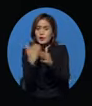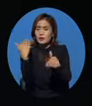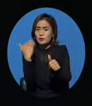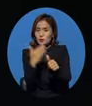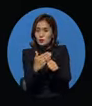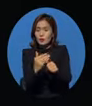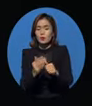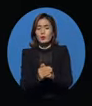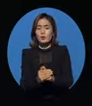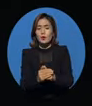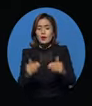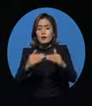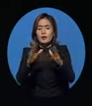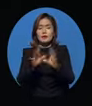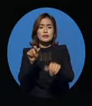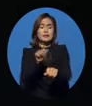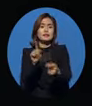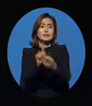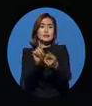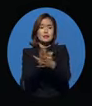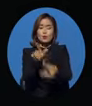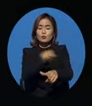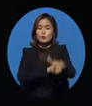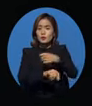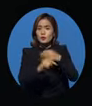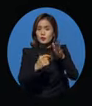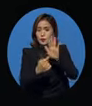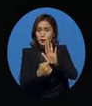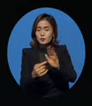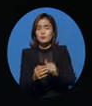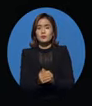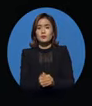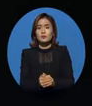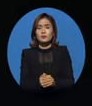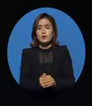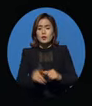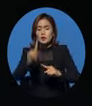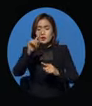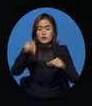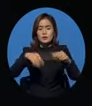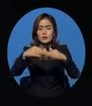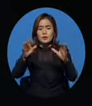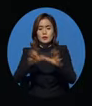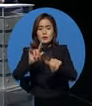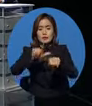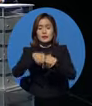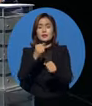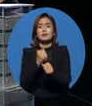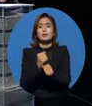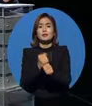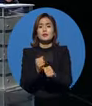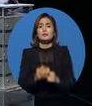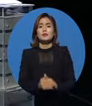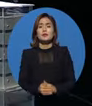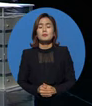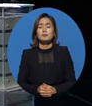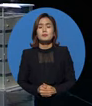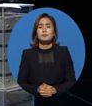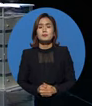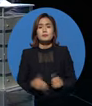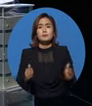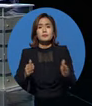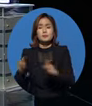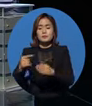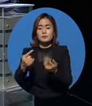운영도 당이 주도 하겠읍니다 기재부에 시간을 끝내고 정당 회관을 여기까지 되도록 하겠습니다